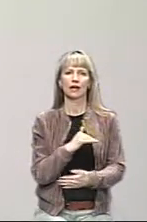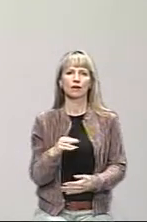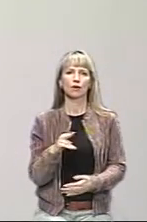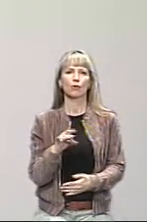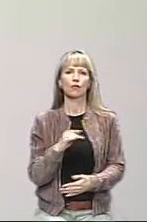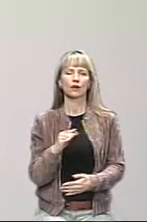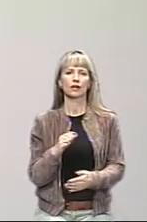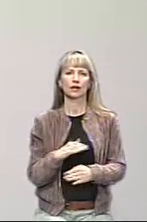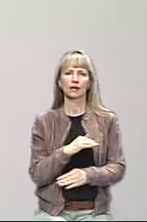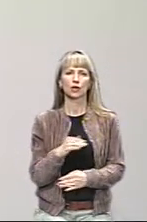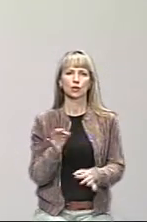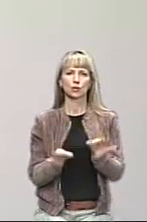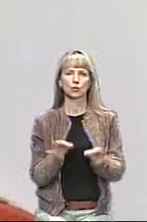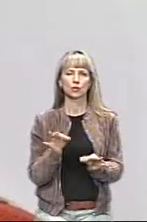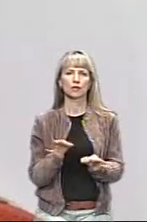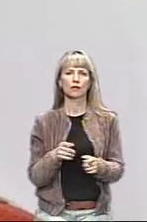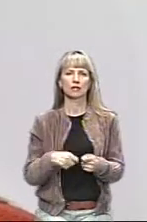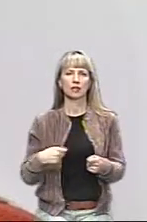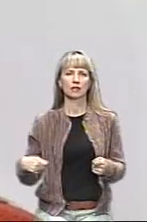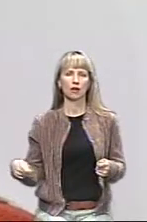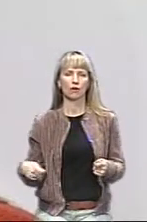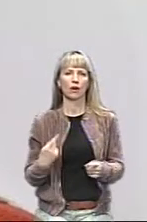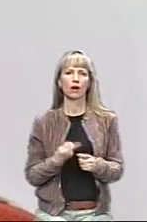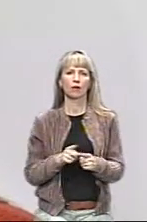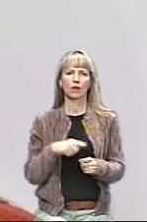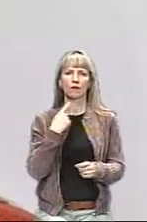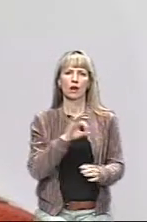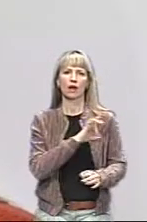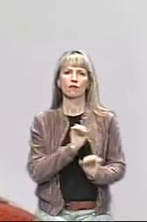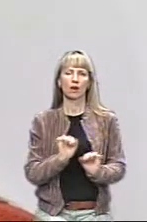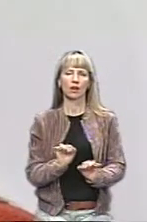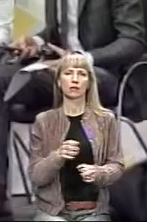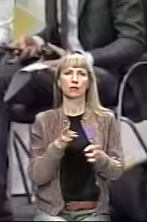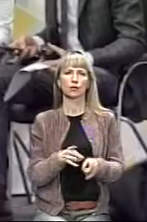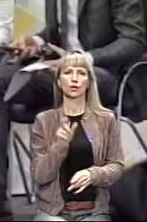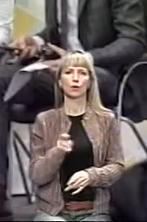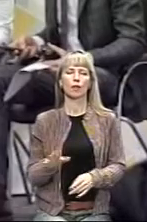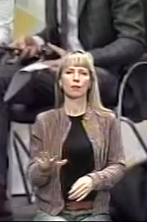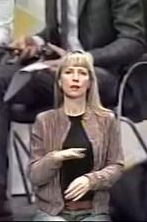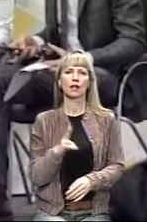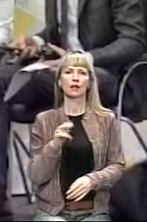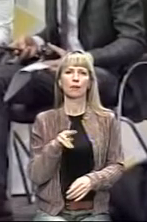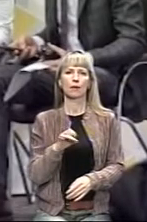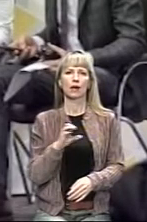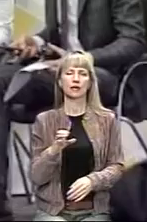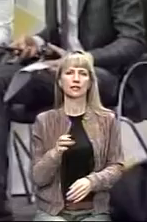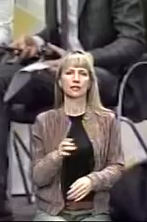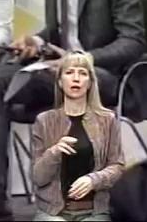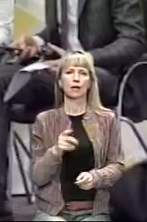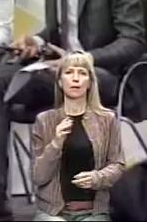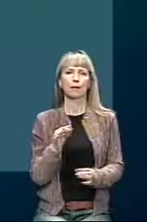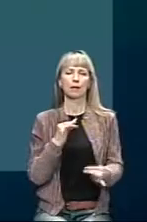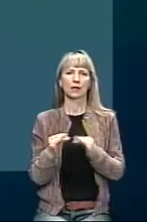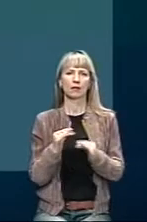судів затягує процес. Про це заявили адвокати постраждалих учасників Майдану на прес-брифінгу в Українському кризовому